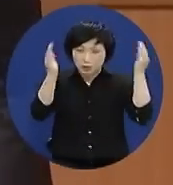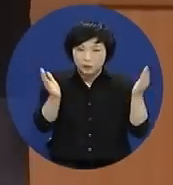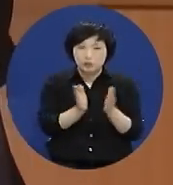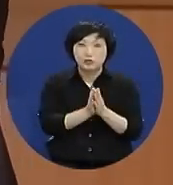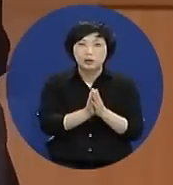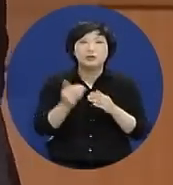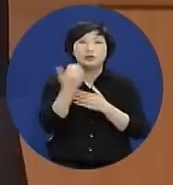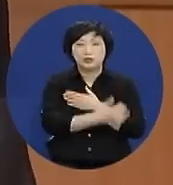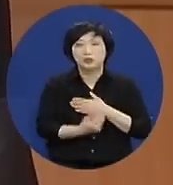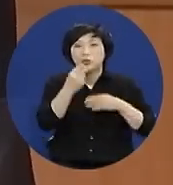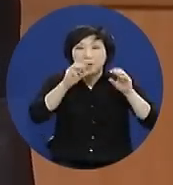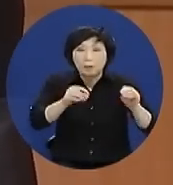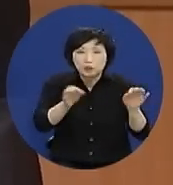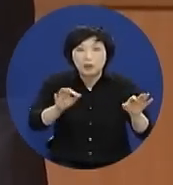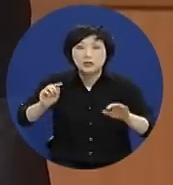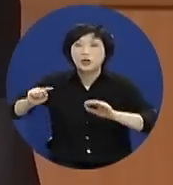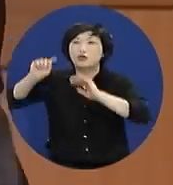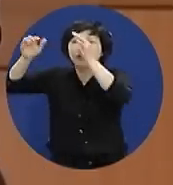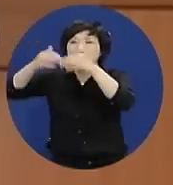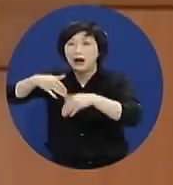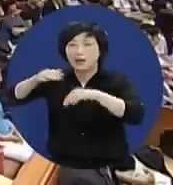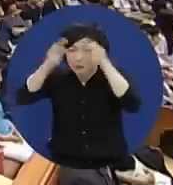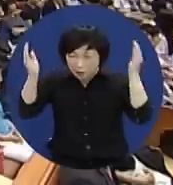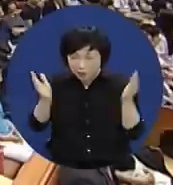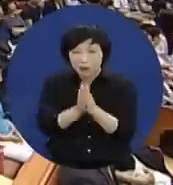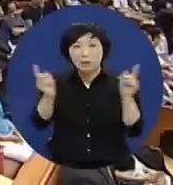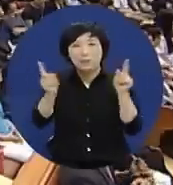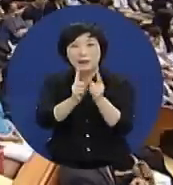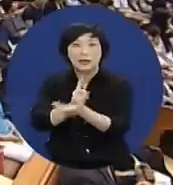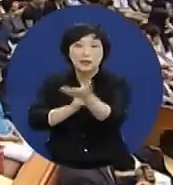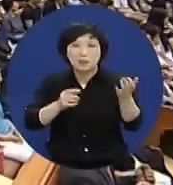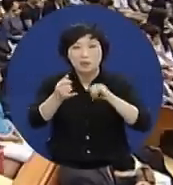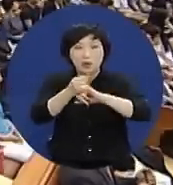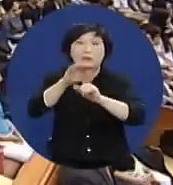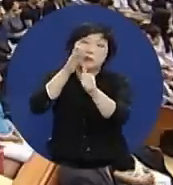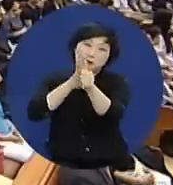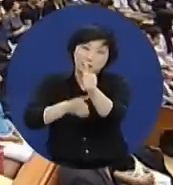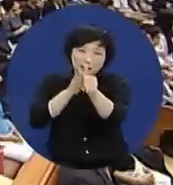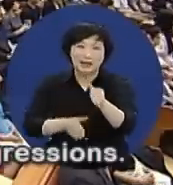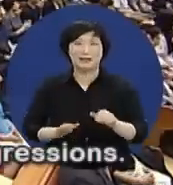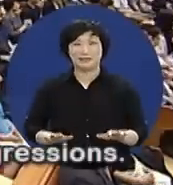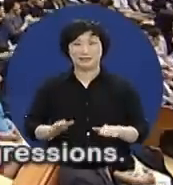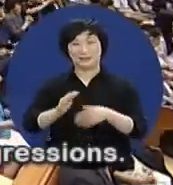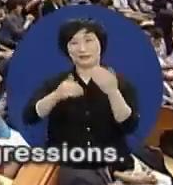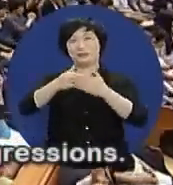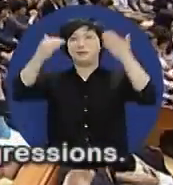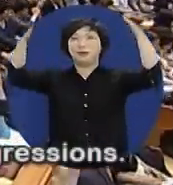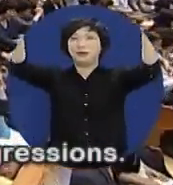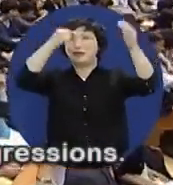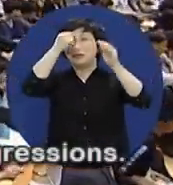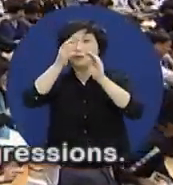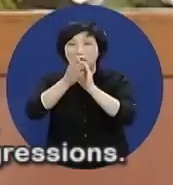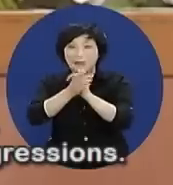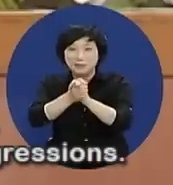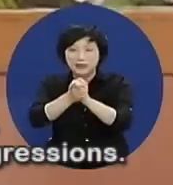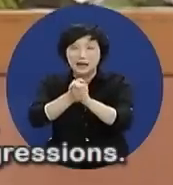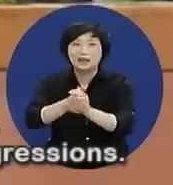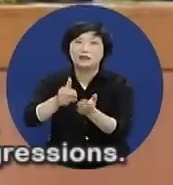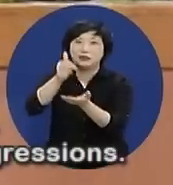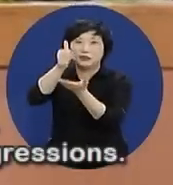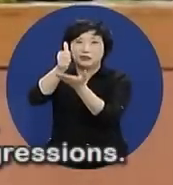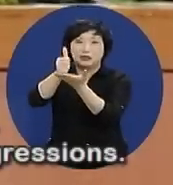を主の皆で祝福いたします両手を高くあげて